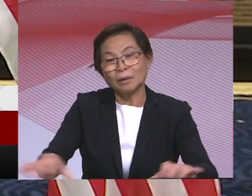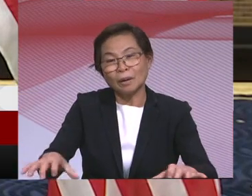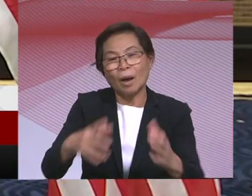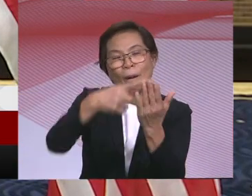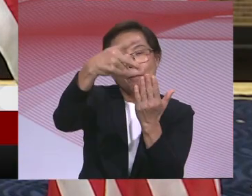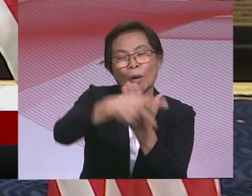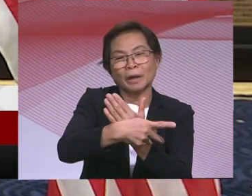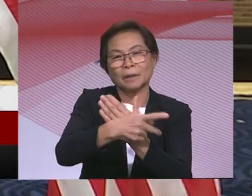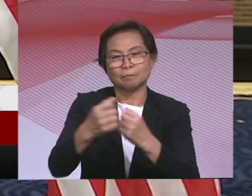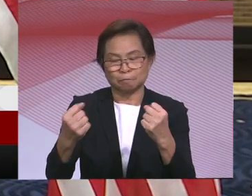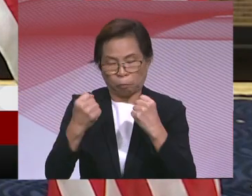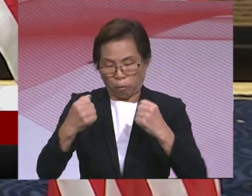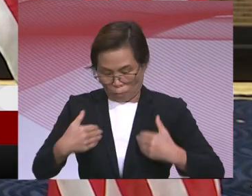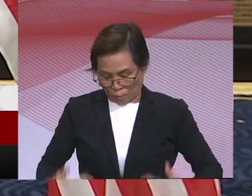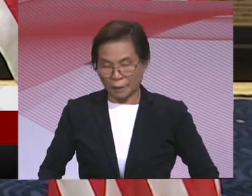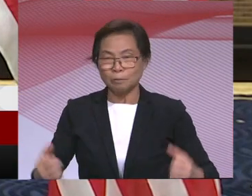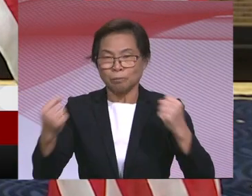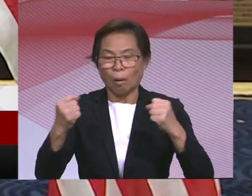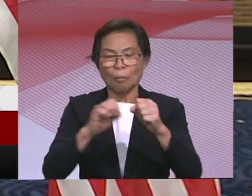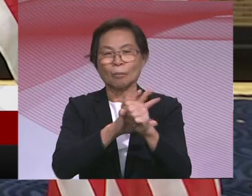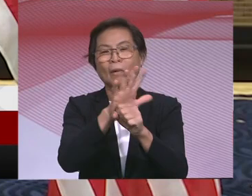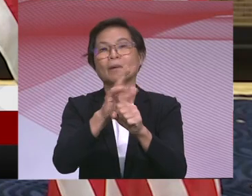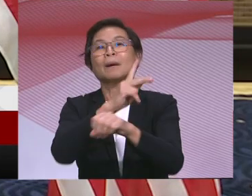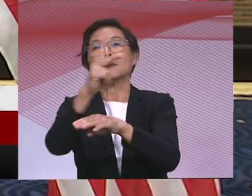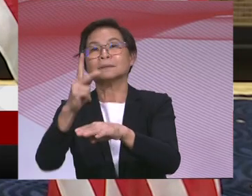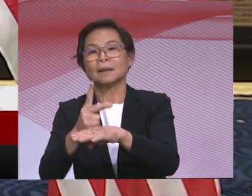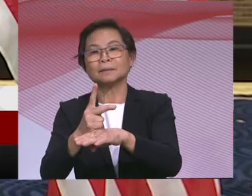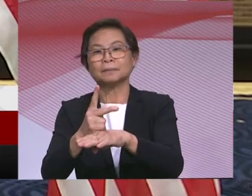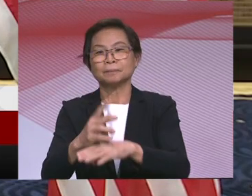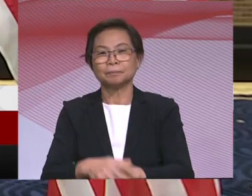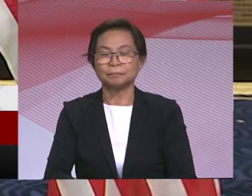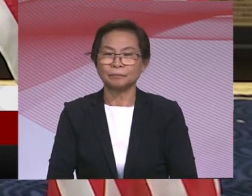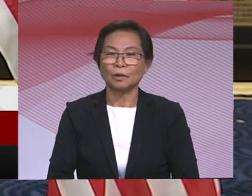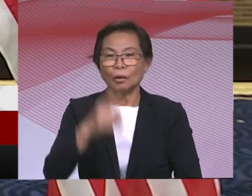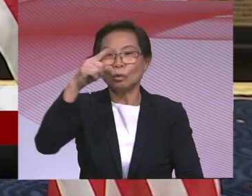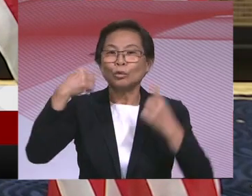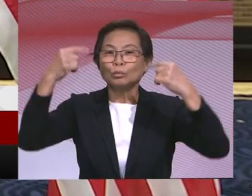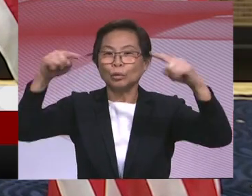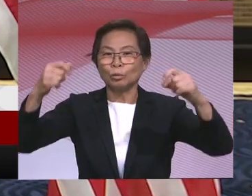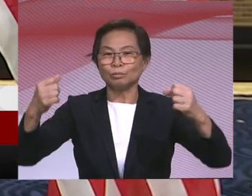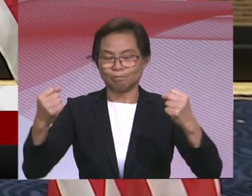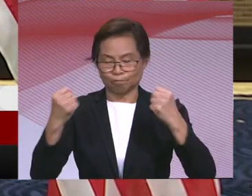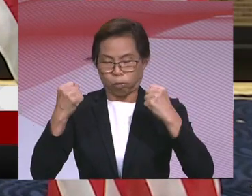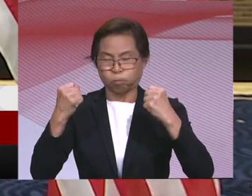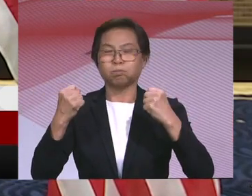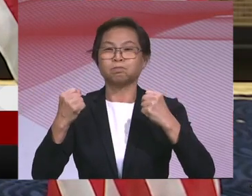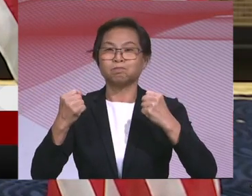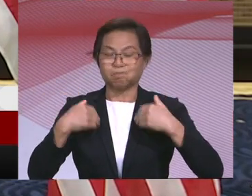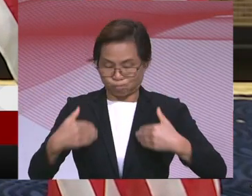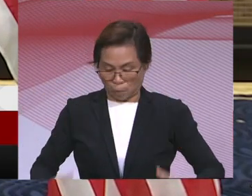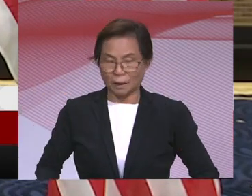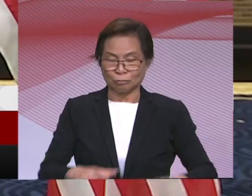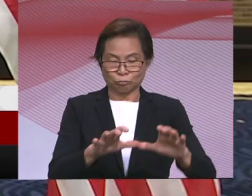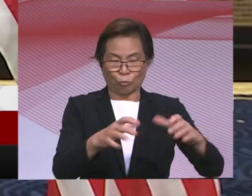program imunisasi comics membahas kebangsaan Ya udah bagi mencapai imrithi kelompok